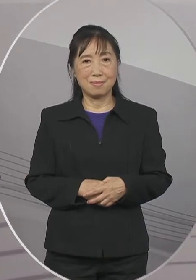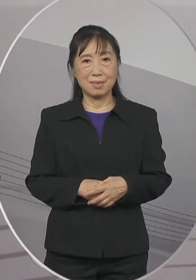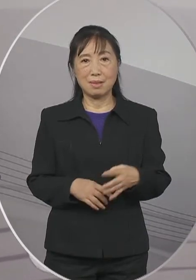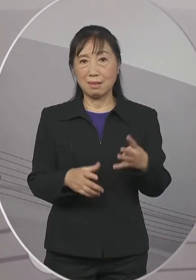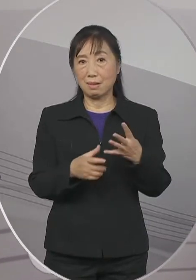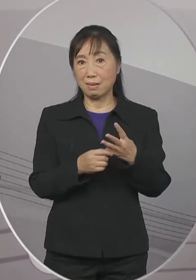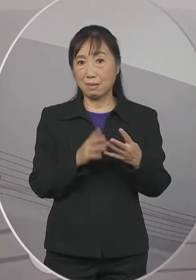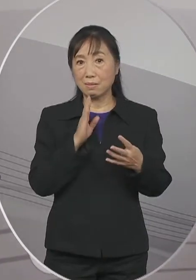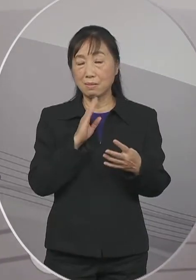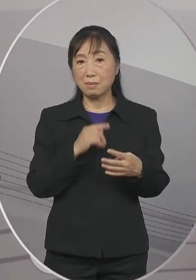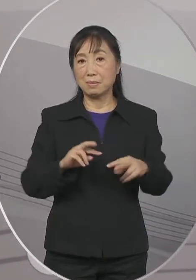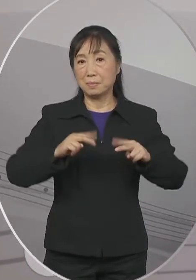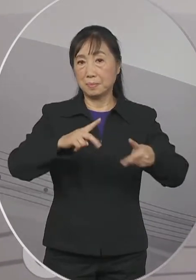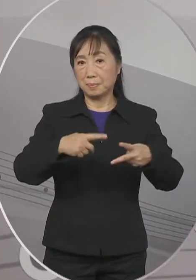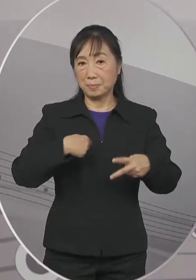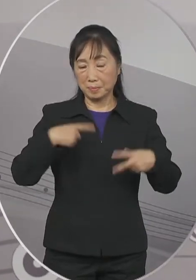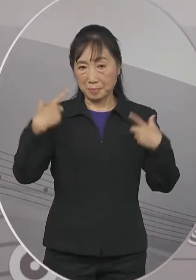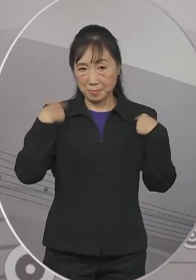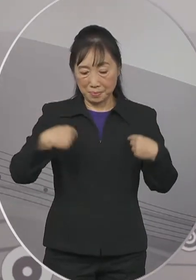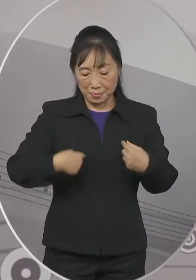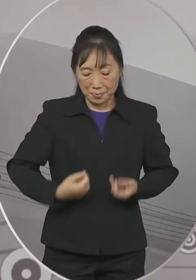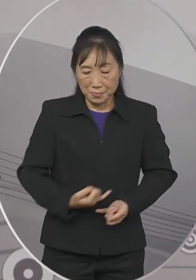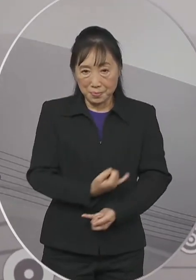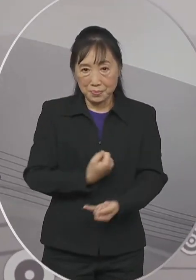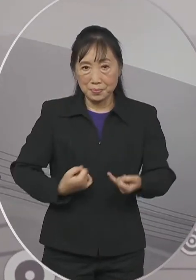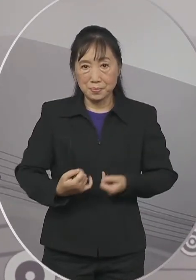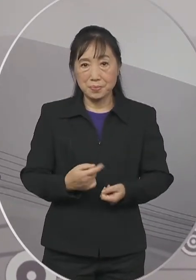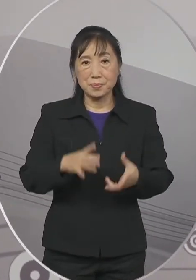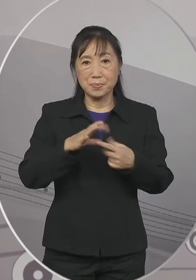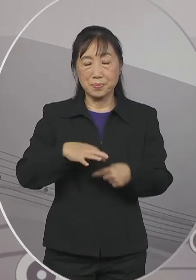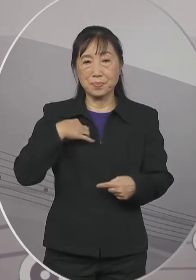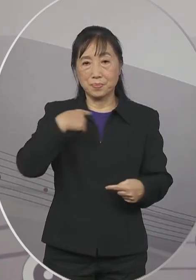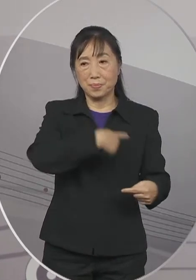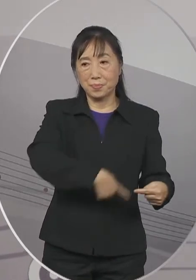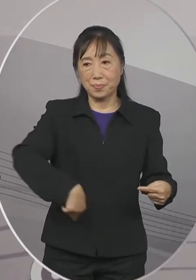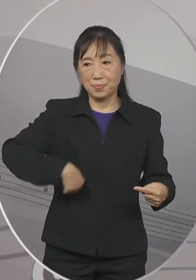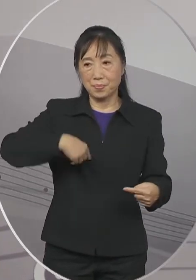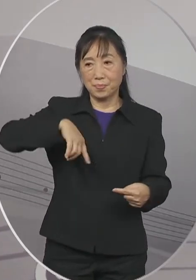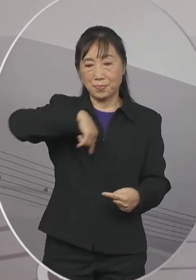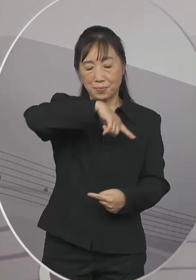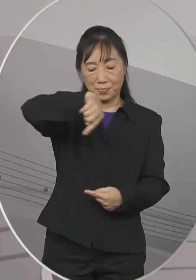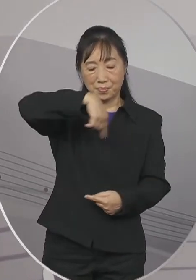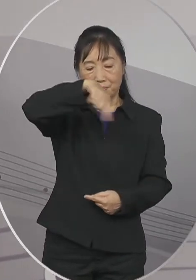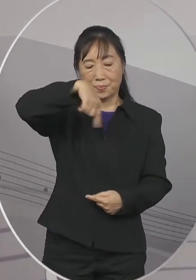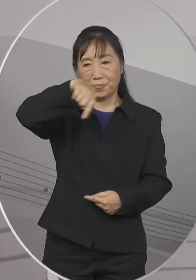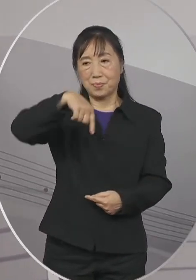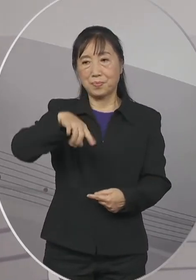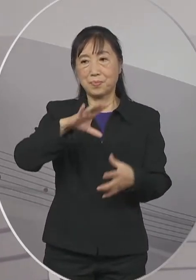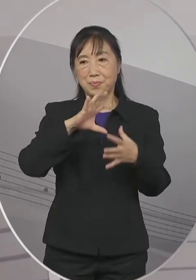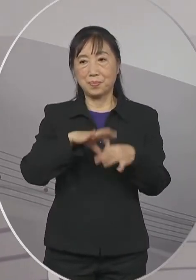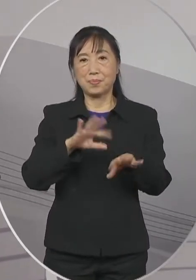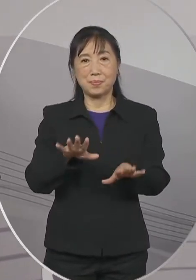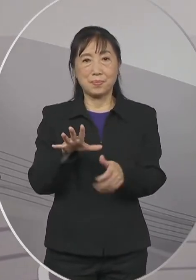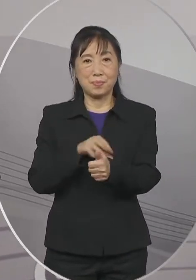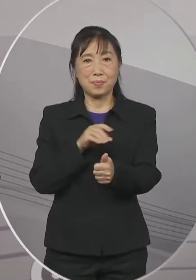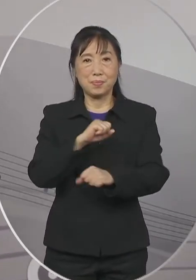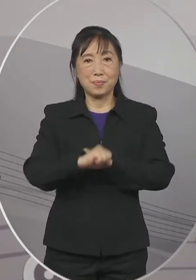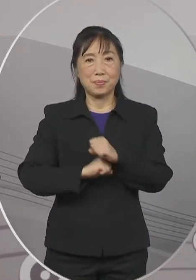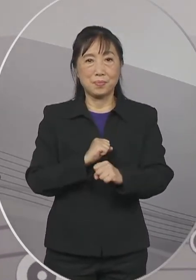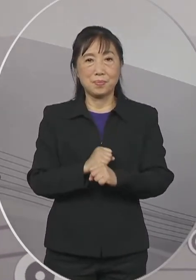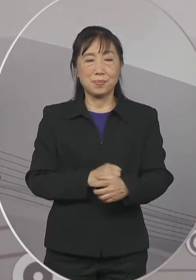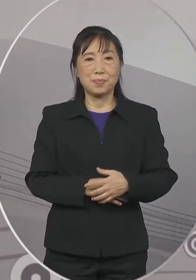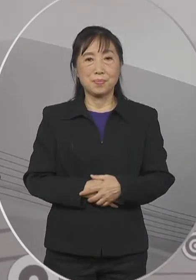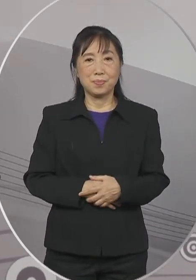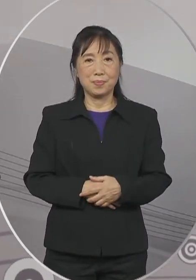然后修复细胞，因为我们身体是螺旋状 ，DNA 是螺旋状，修复细胞。